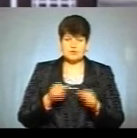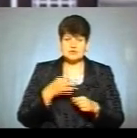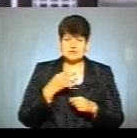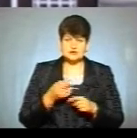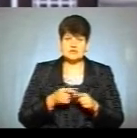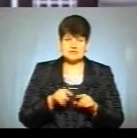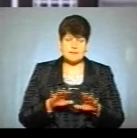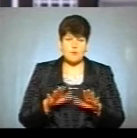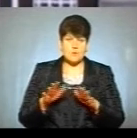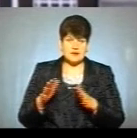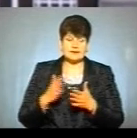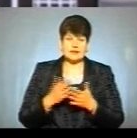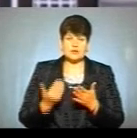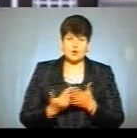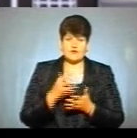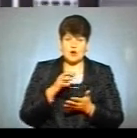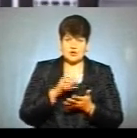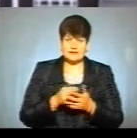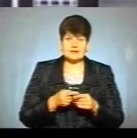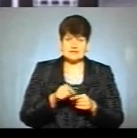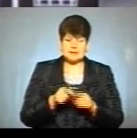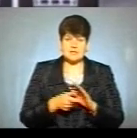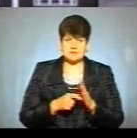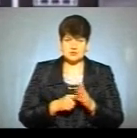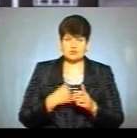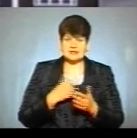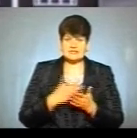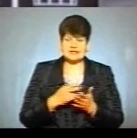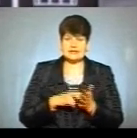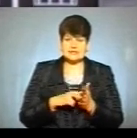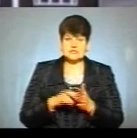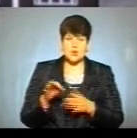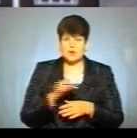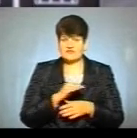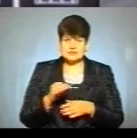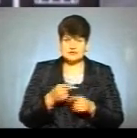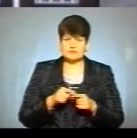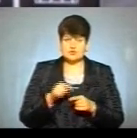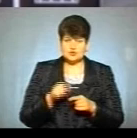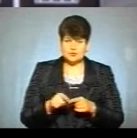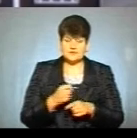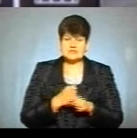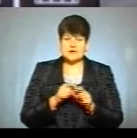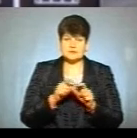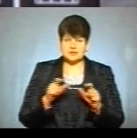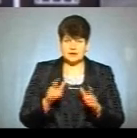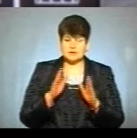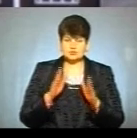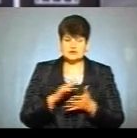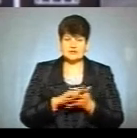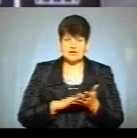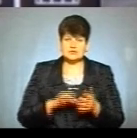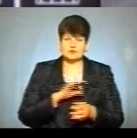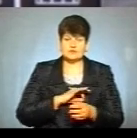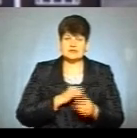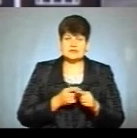даний момент є новий орендар на це приміщення. У нас є лист офіційний від нього, що ця аптека, вона все-таки буде далі використовуватися,